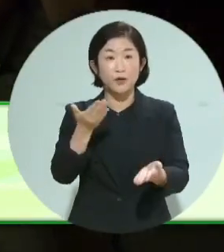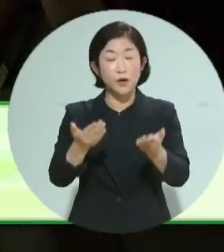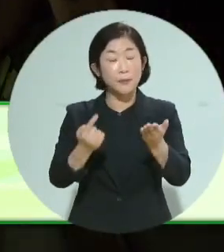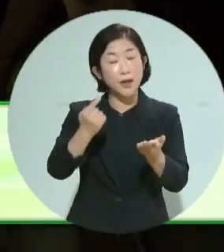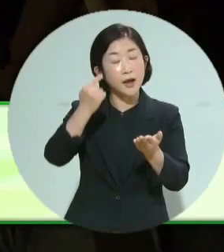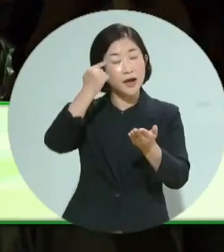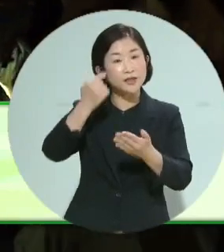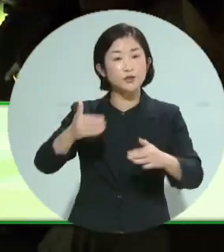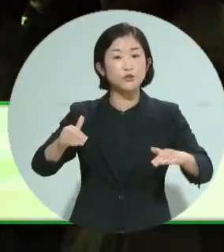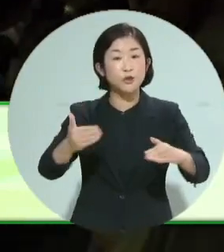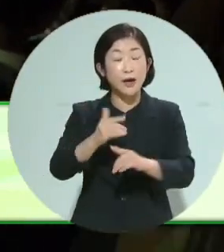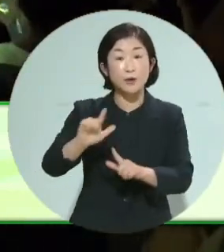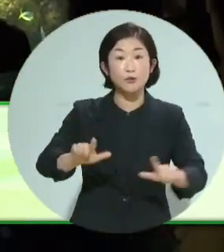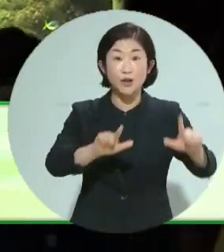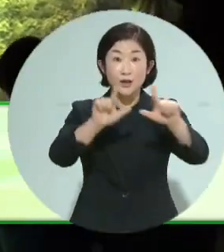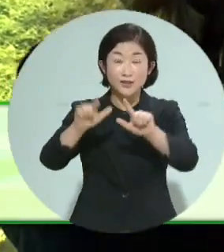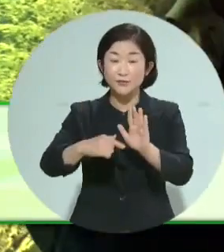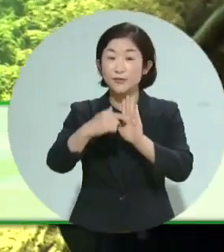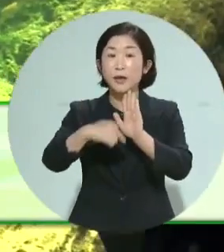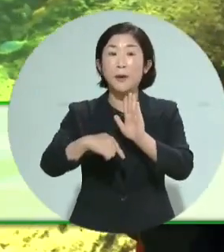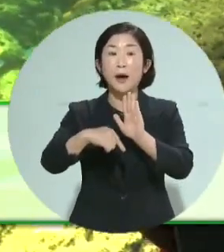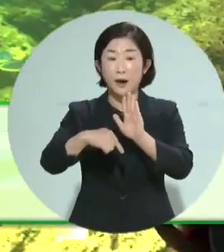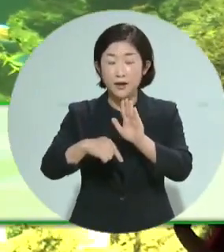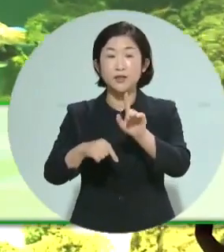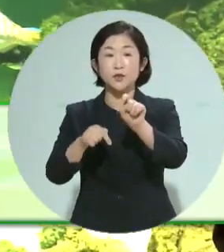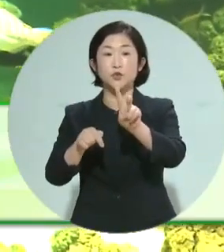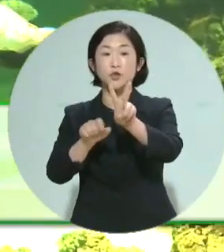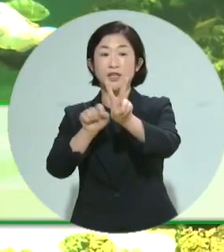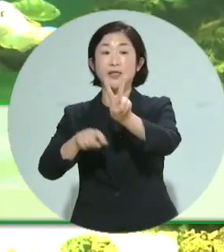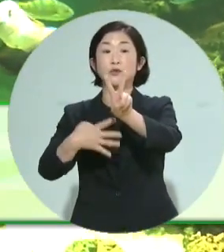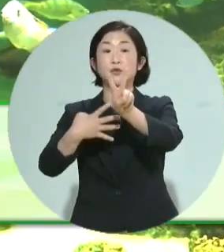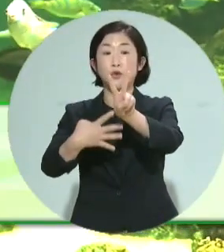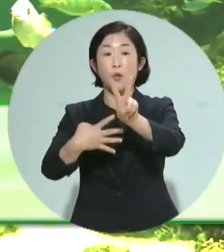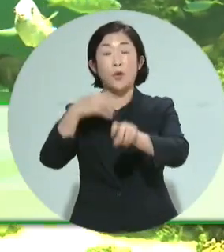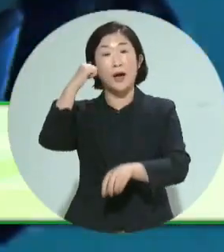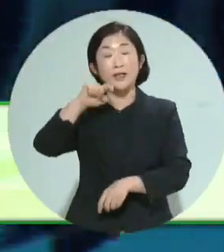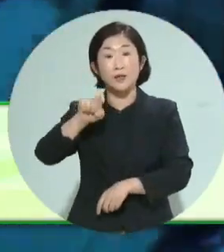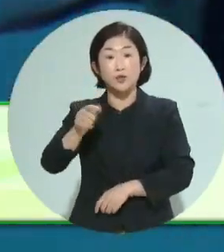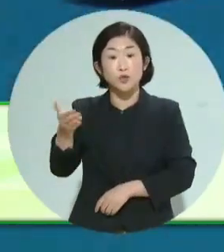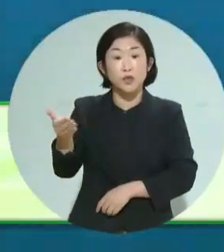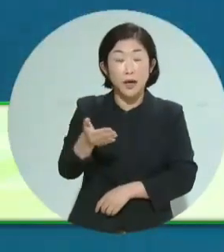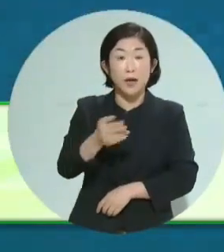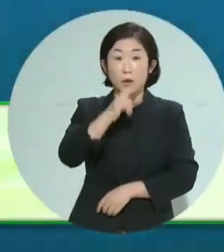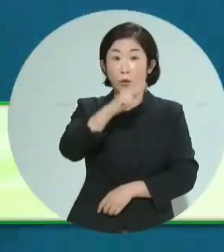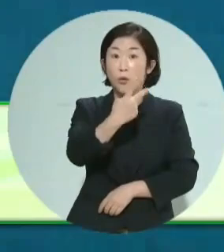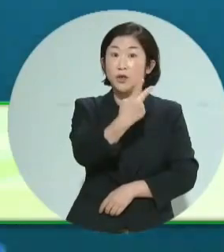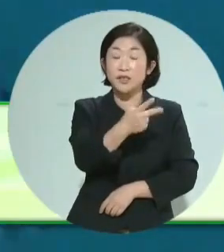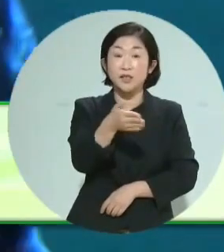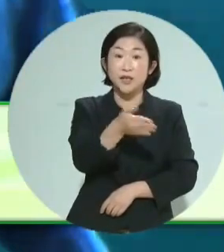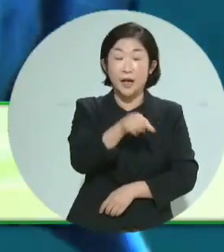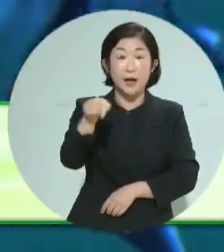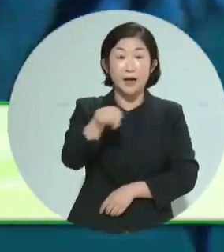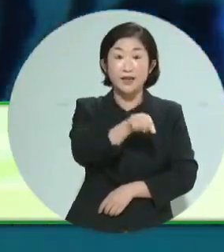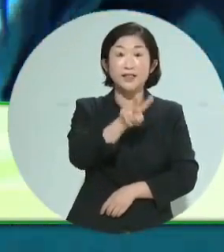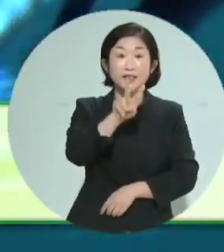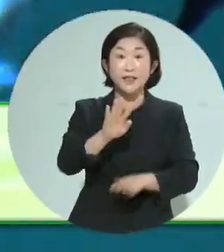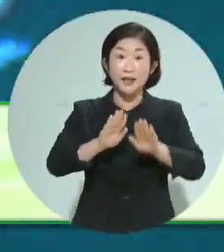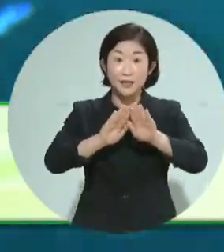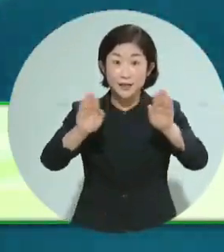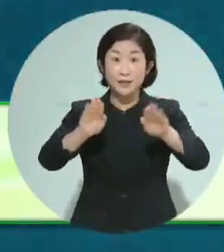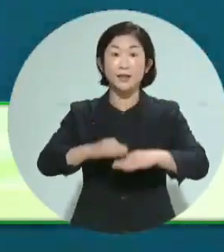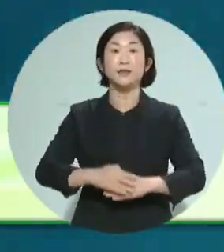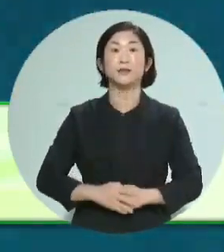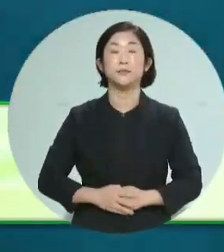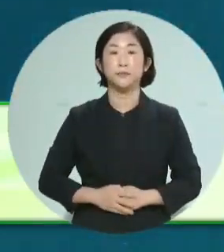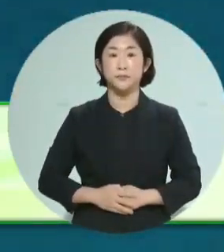じる魚の暮らしが来月4日日曜日の午前10時からと午後2時からの2回開催されます。